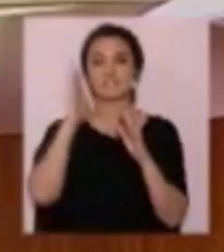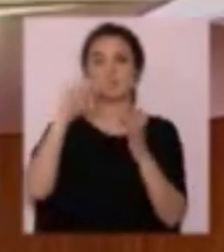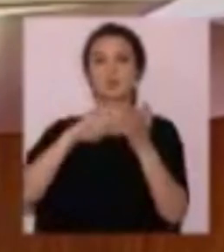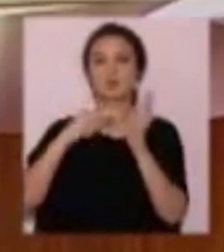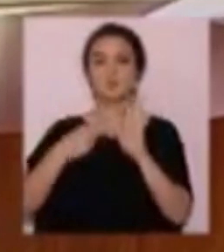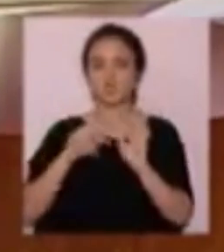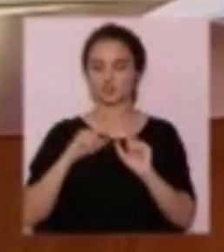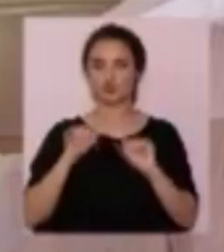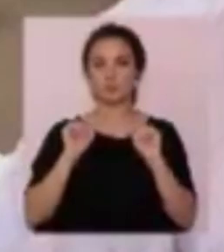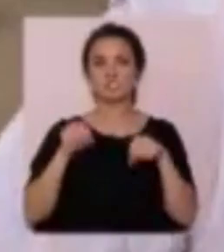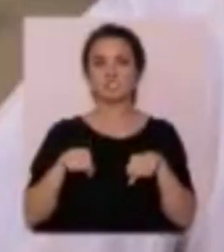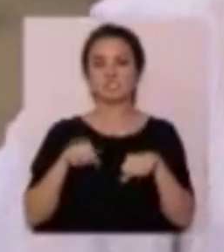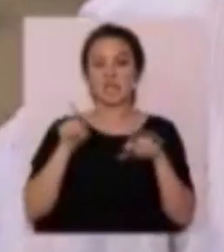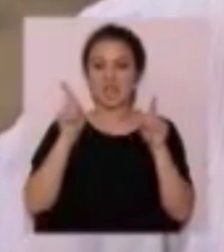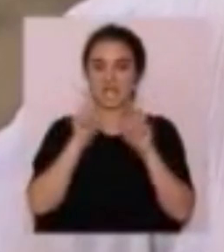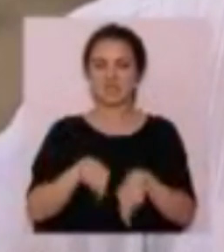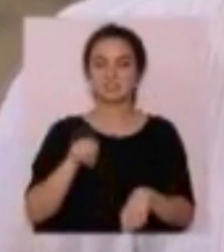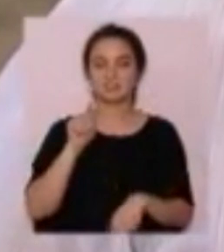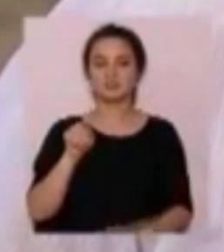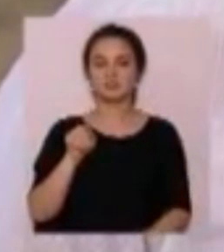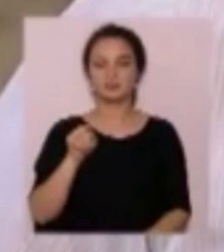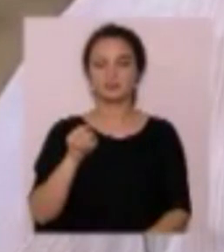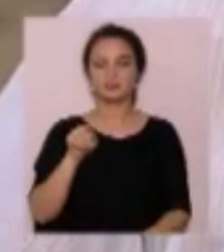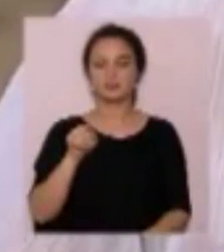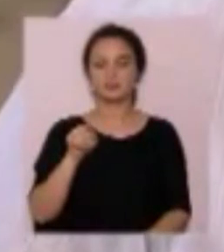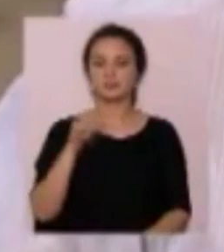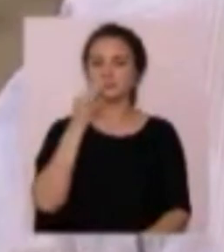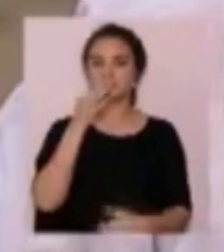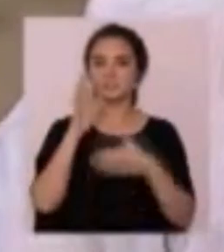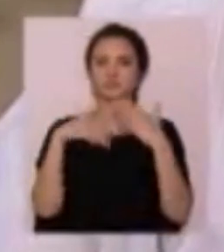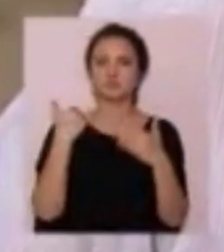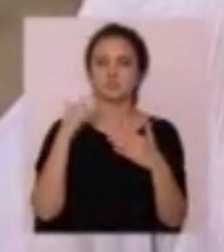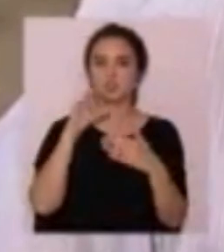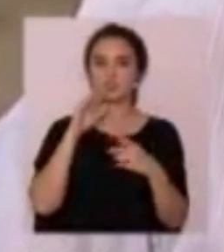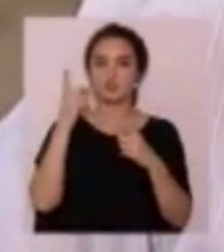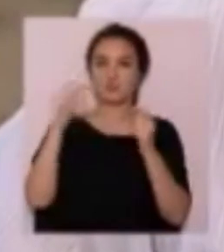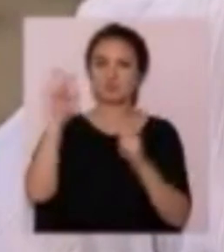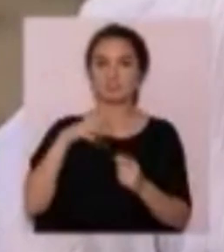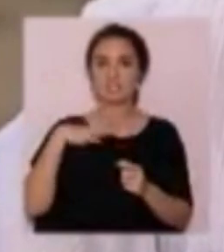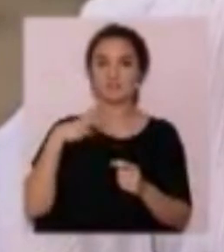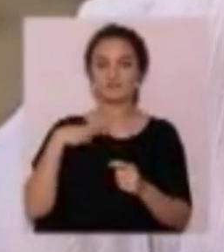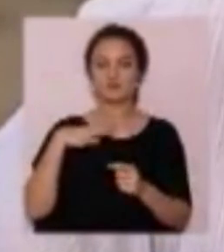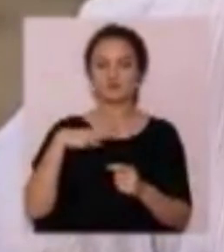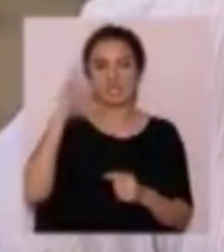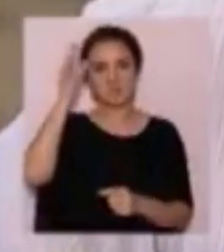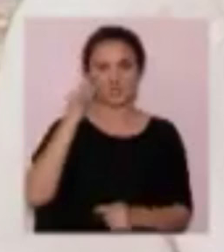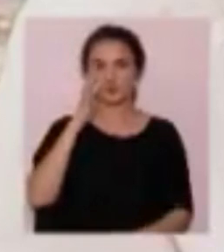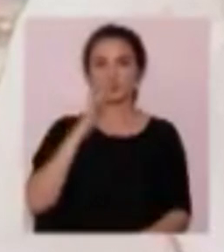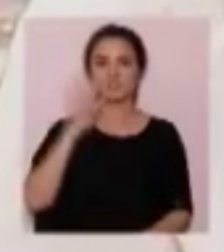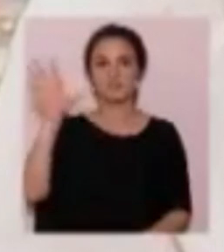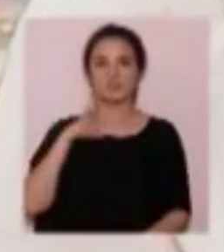რა შემიძლია და ასეთ რაღაცა და მე რო ჩამოვედი საქართველოში ხუთი თვე გერმანიაში